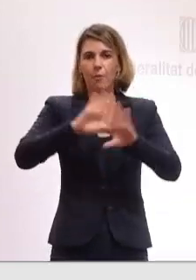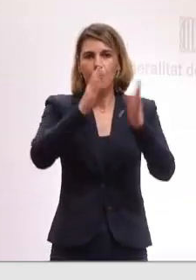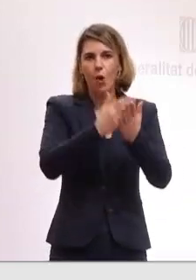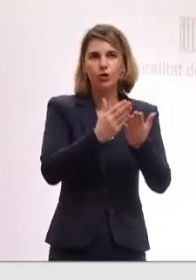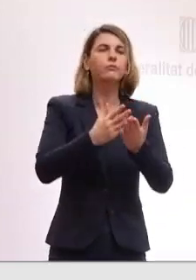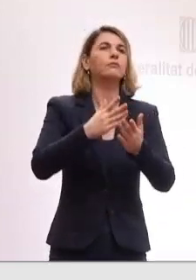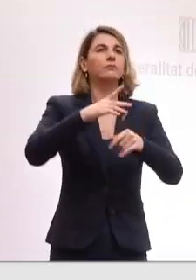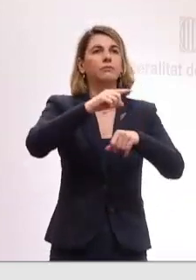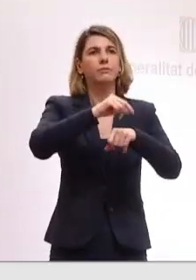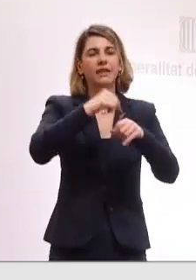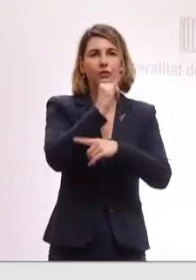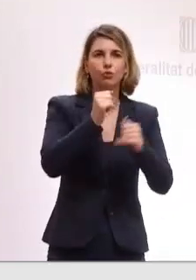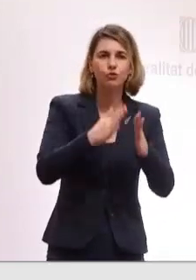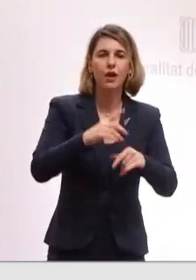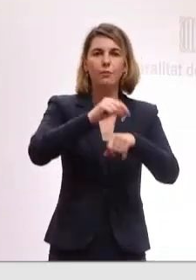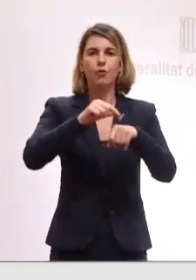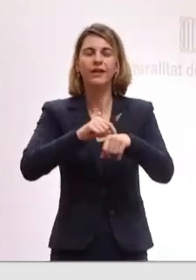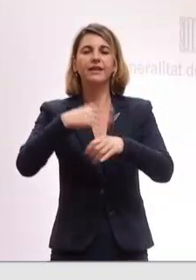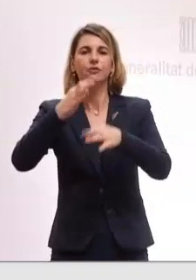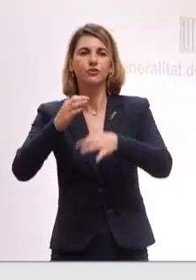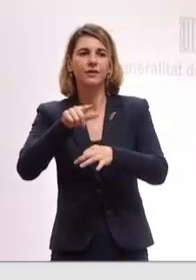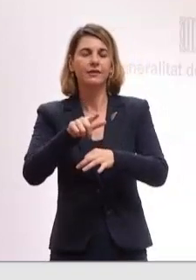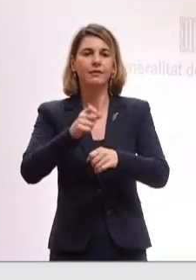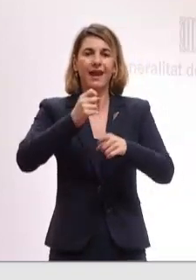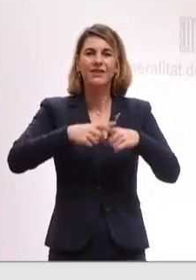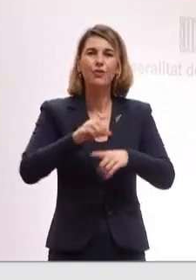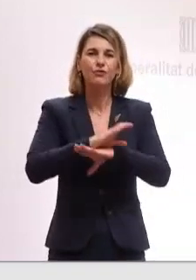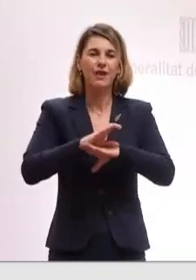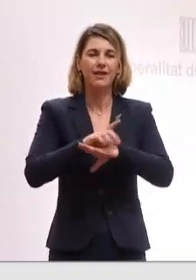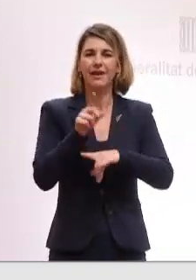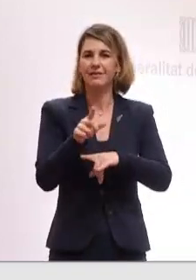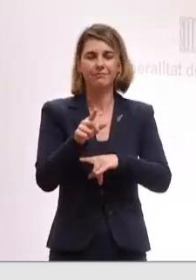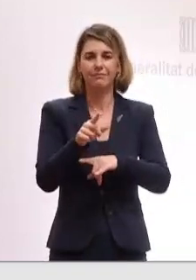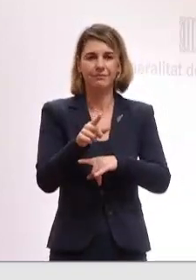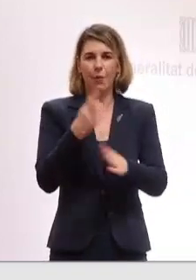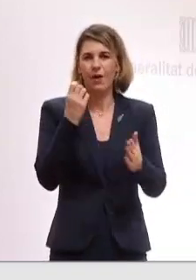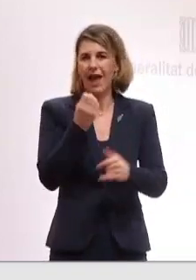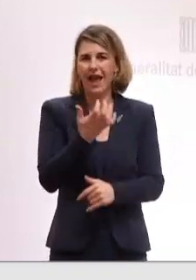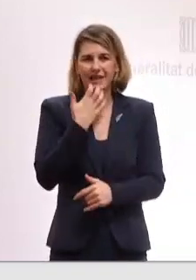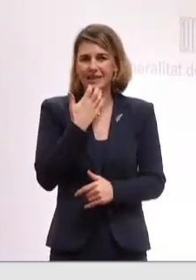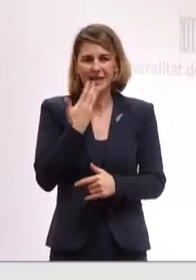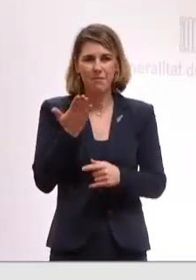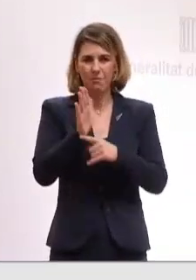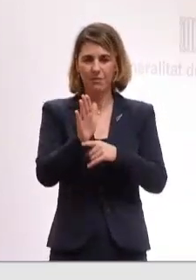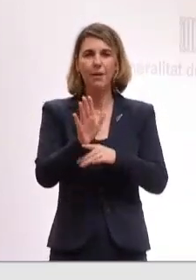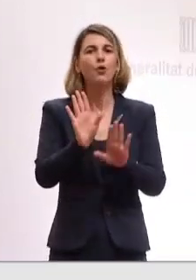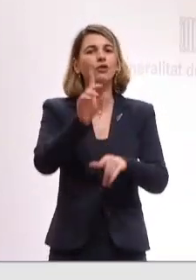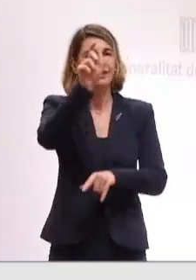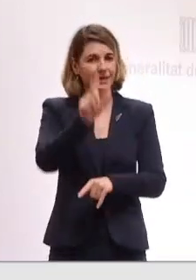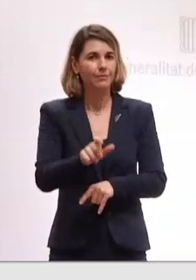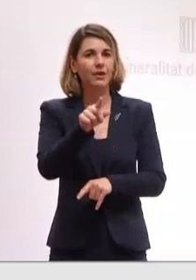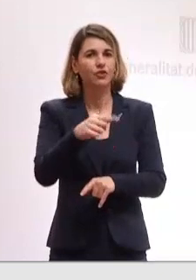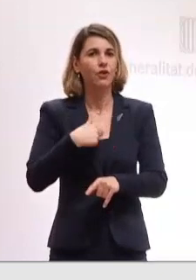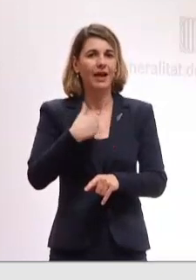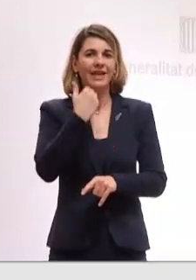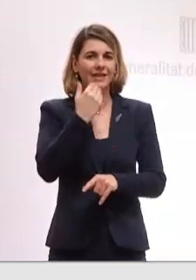en l'acadèmia, l'exconseller Vallès ha excel·lit com a servidor públic exemplar, però també com una persona que sap mirar